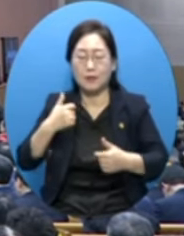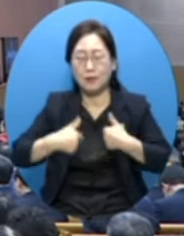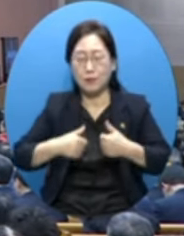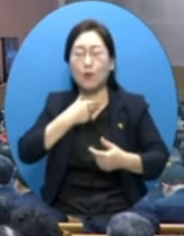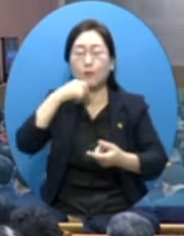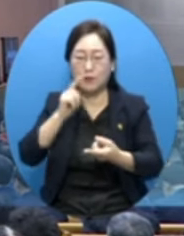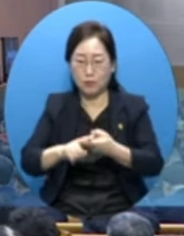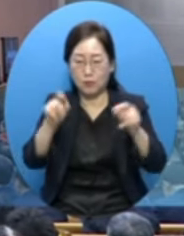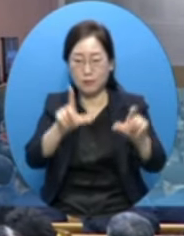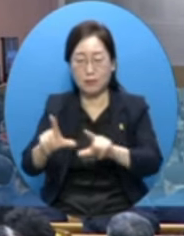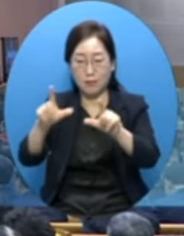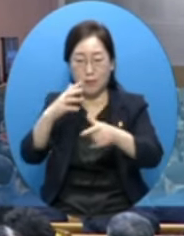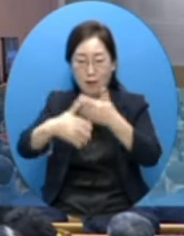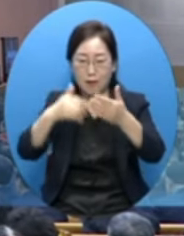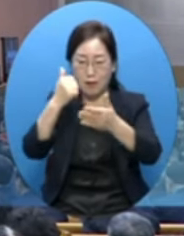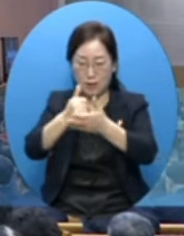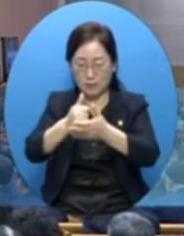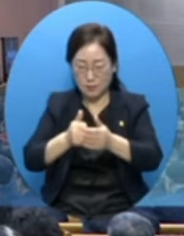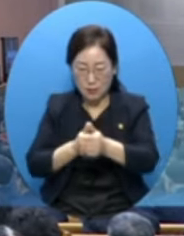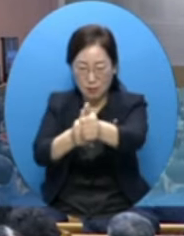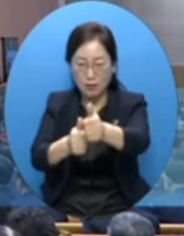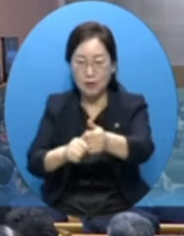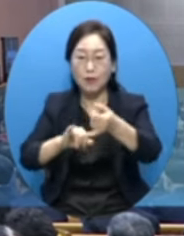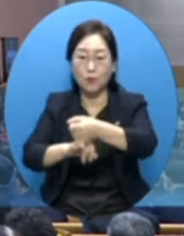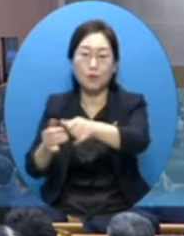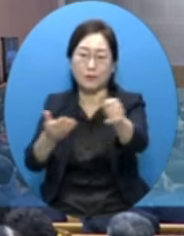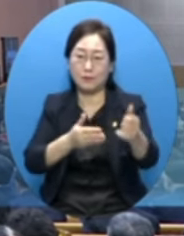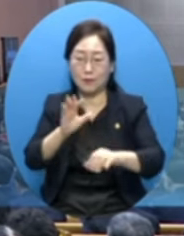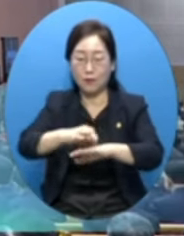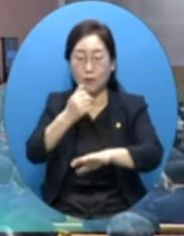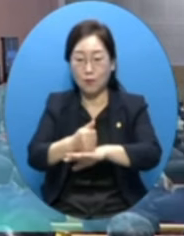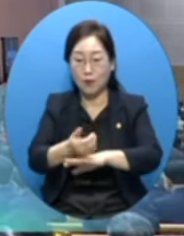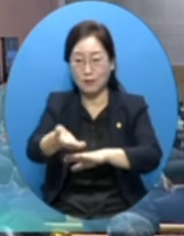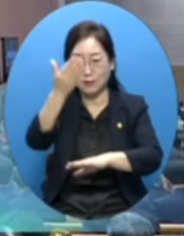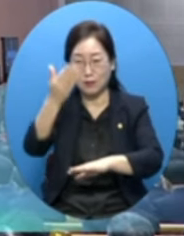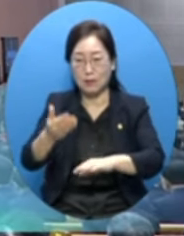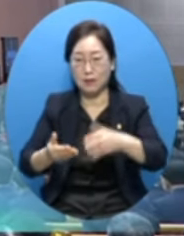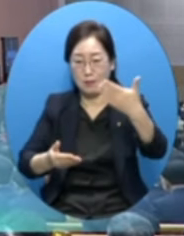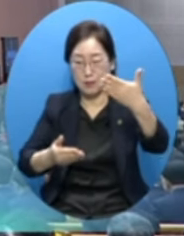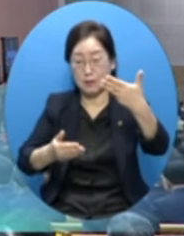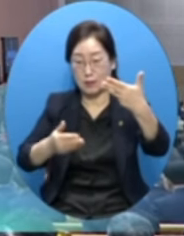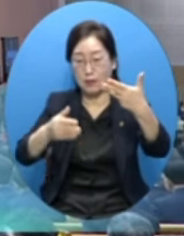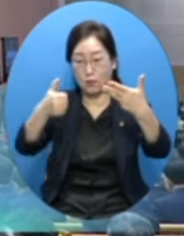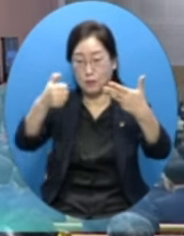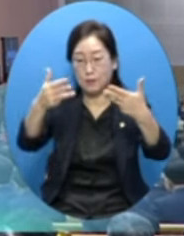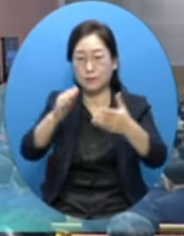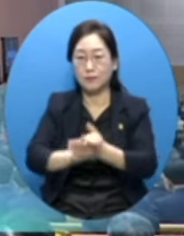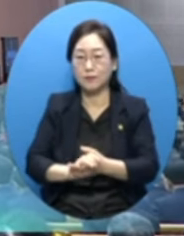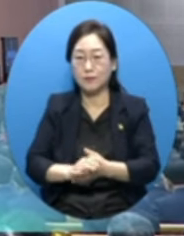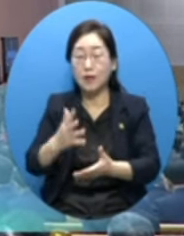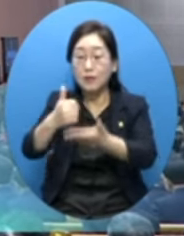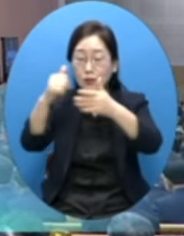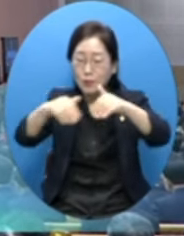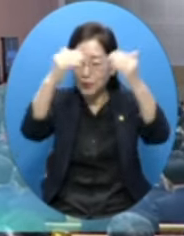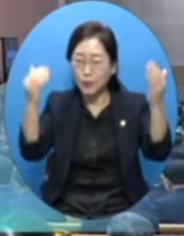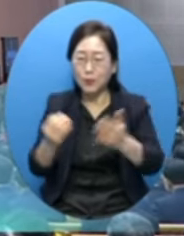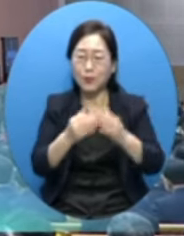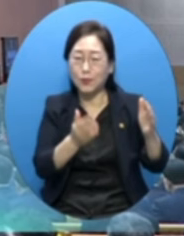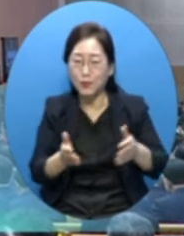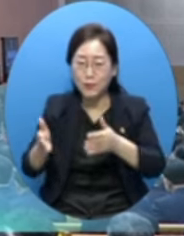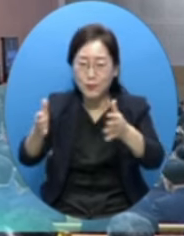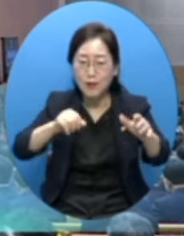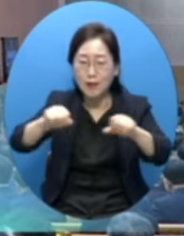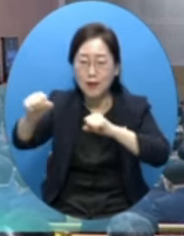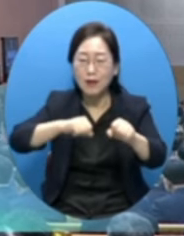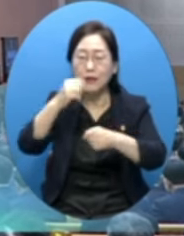하나님의 길로 행해야 되는 것입니다. 열왕기상 8장 58절은 이렇게 말씀합니다. 그의 모든 길로